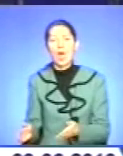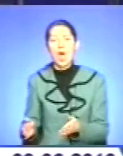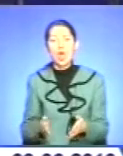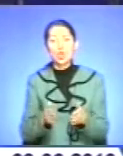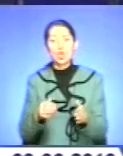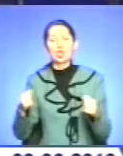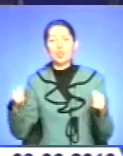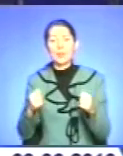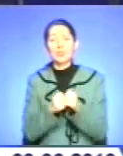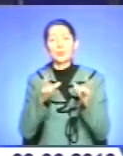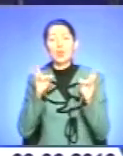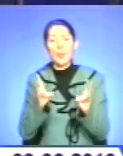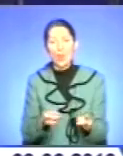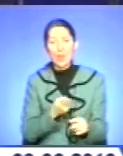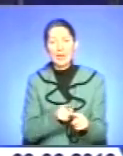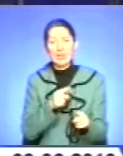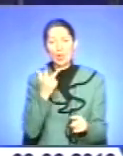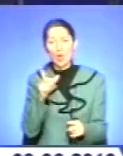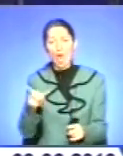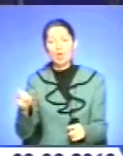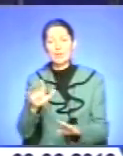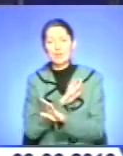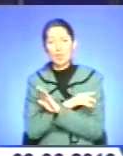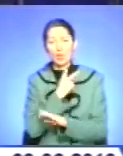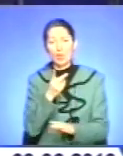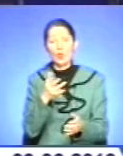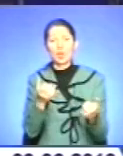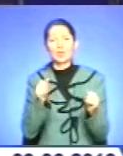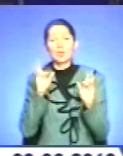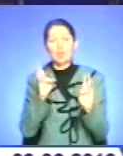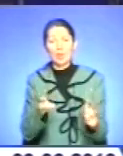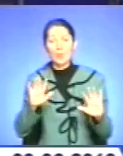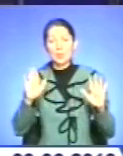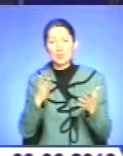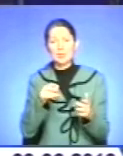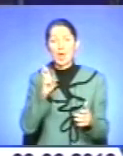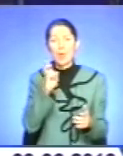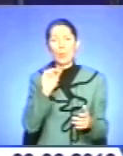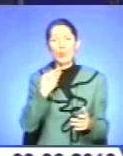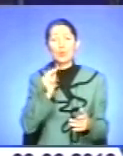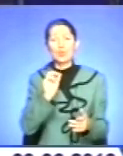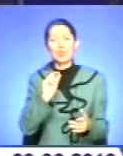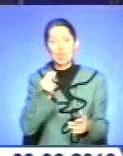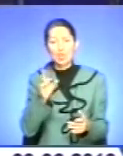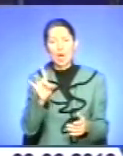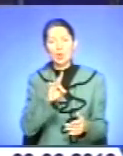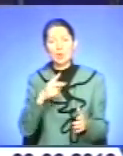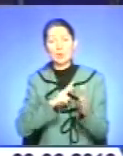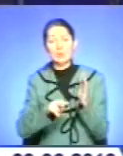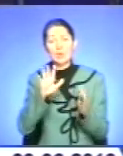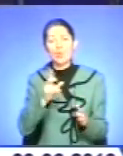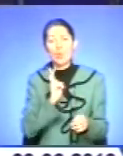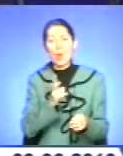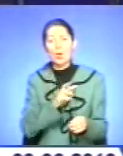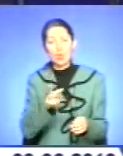Дорожньо-транспортна пригода, у якій троє людей загинуло та двоє зазнало травм, сталася у Бучацькому районі. На 75-му